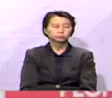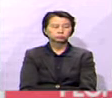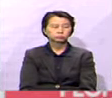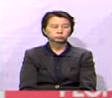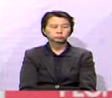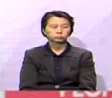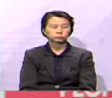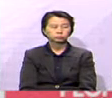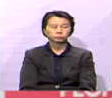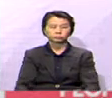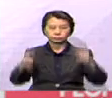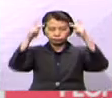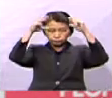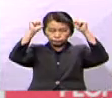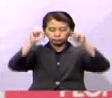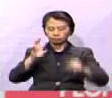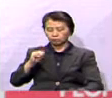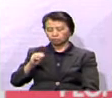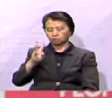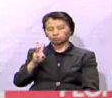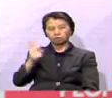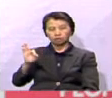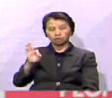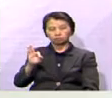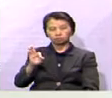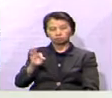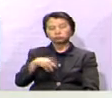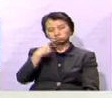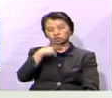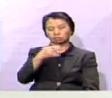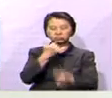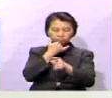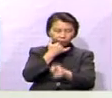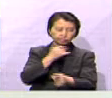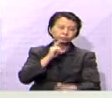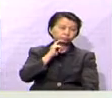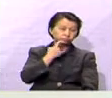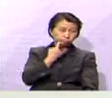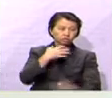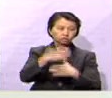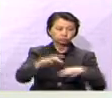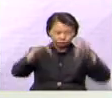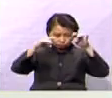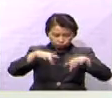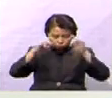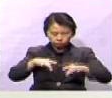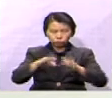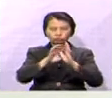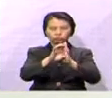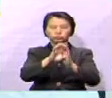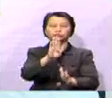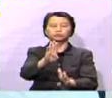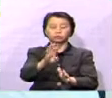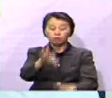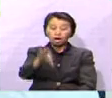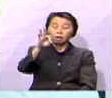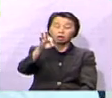itu presiden mwf Datuk On Po Eng mengakui kesalahan itu serius selepas ujian sampel B turut